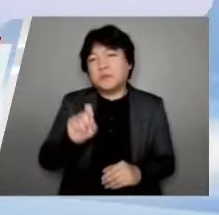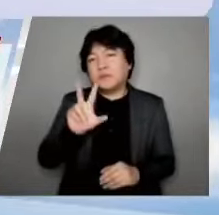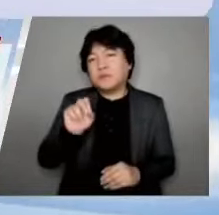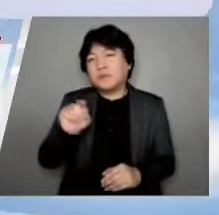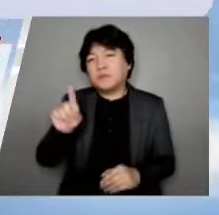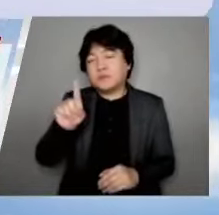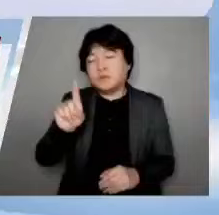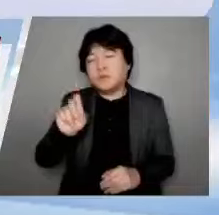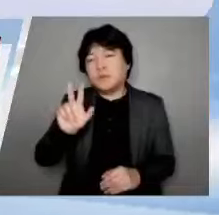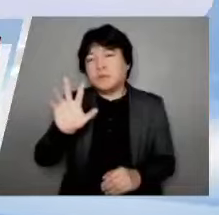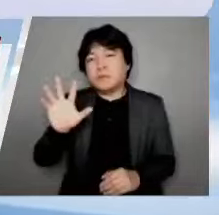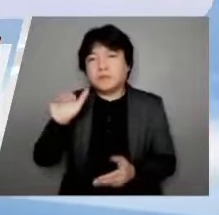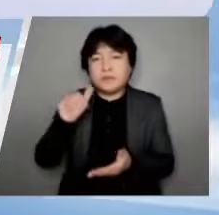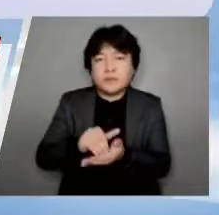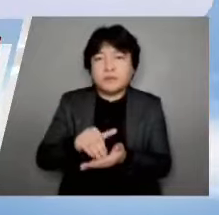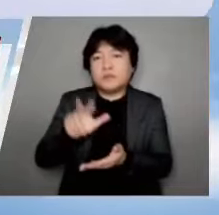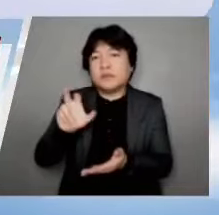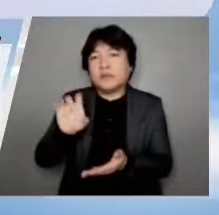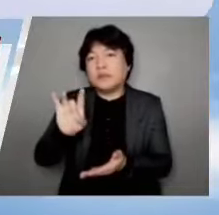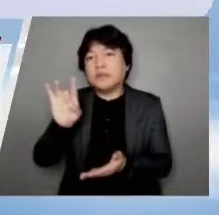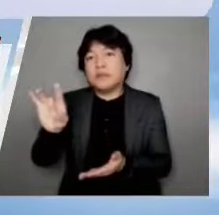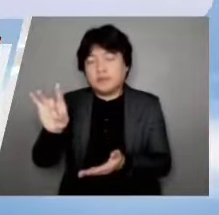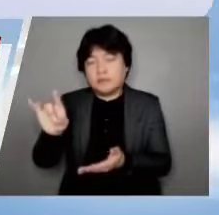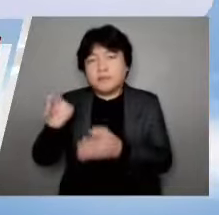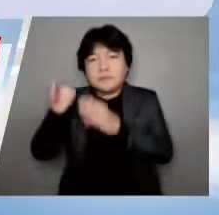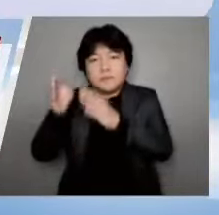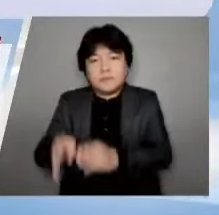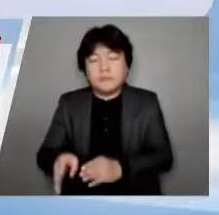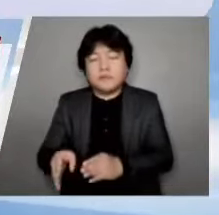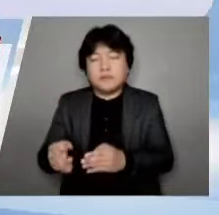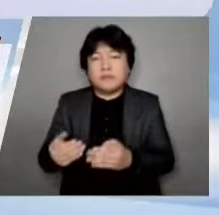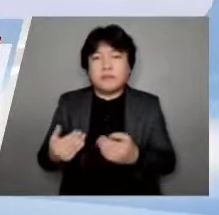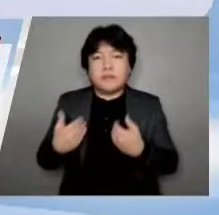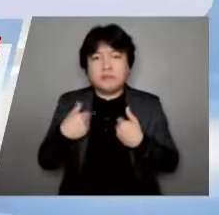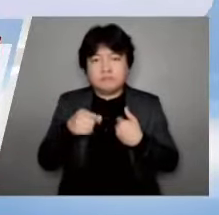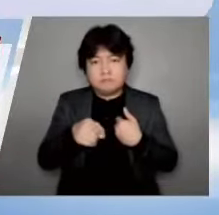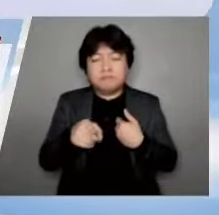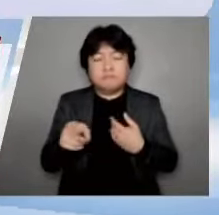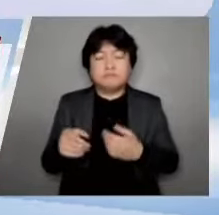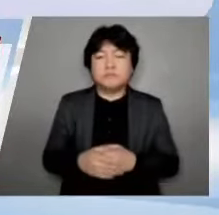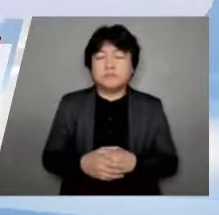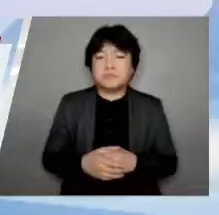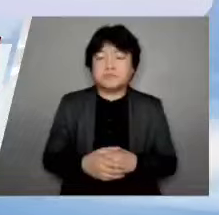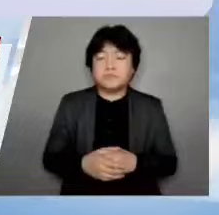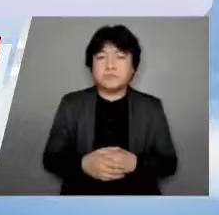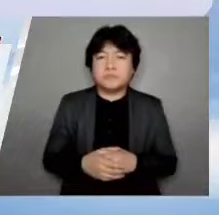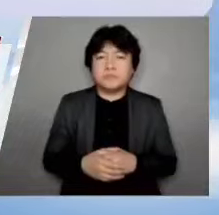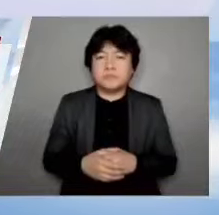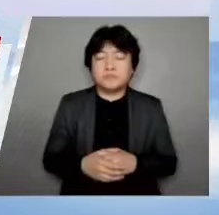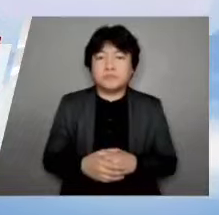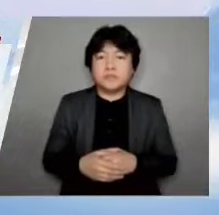35,388 na mga individual. Mas malaki po yung numero ng mga kababayan natin na pinili po